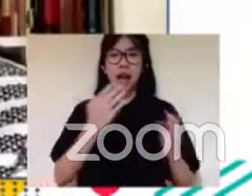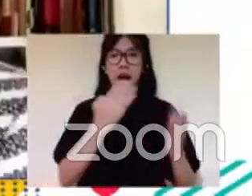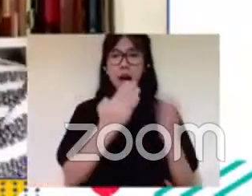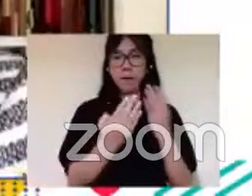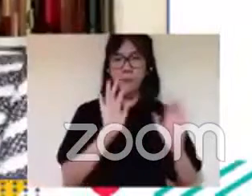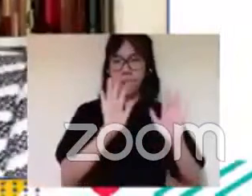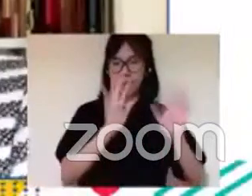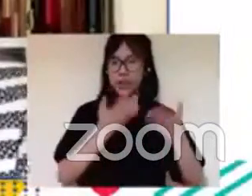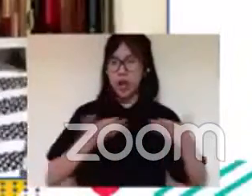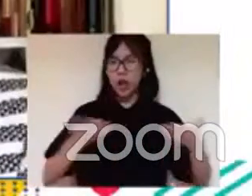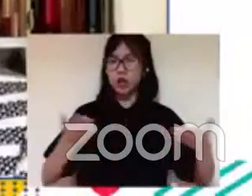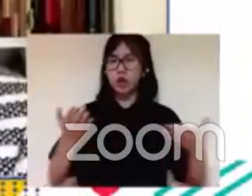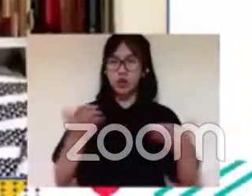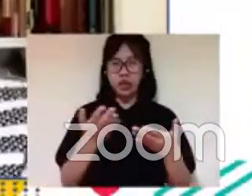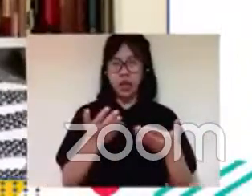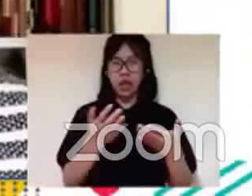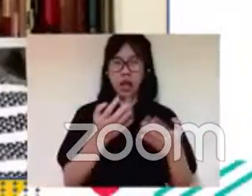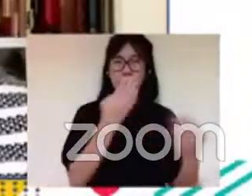mengisi